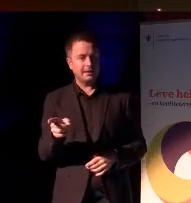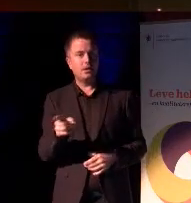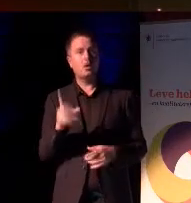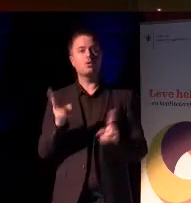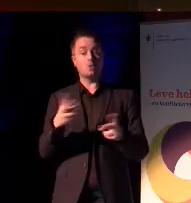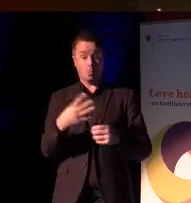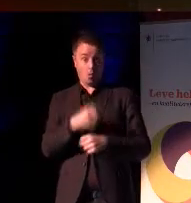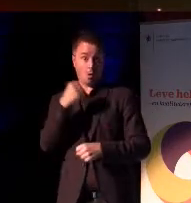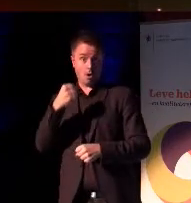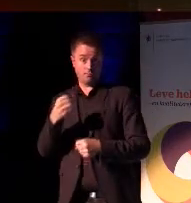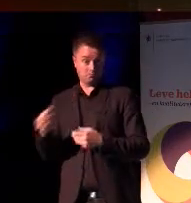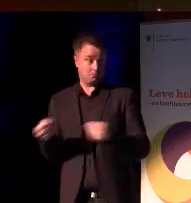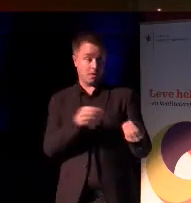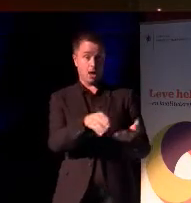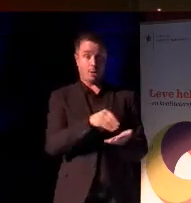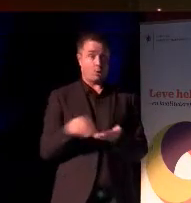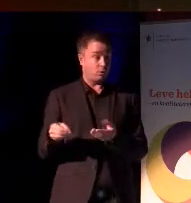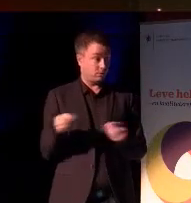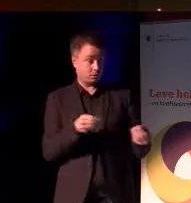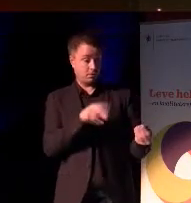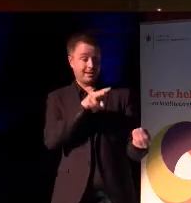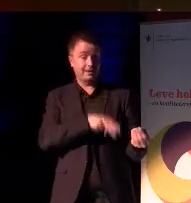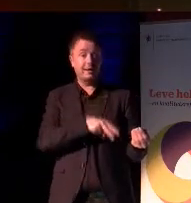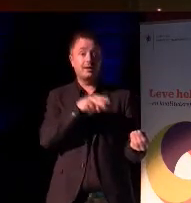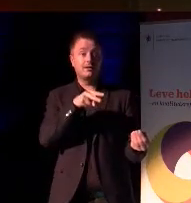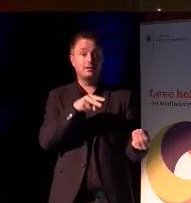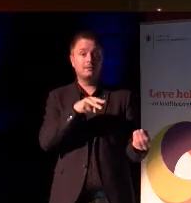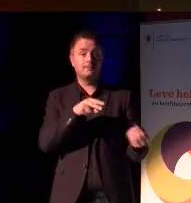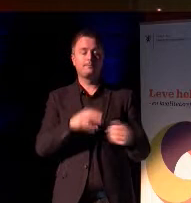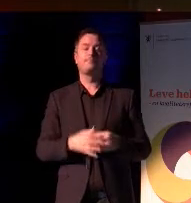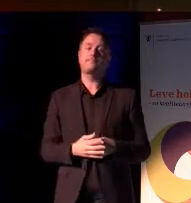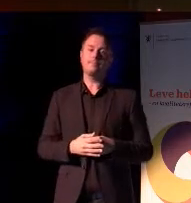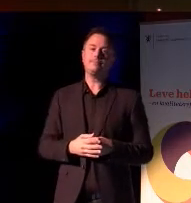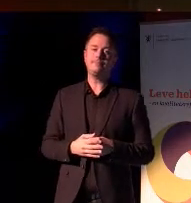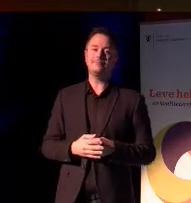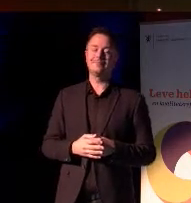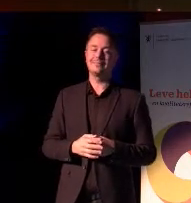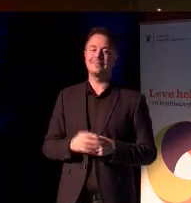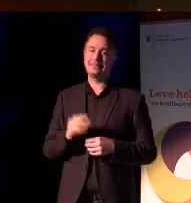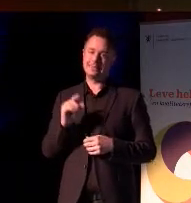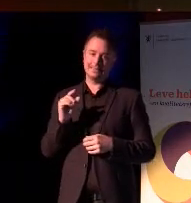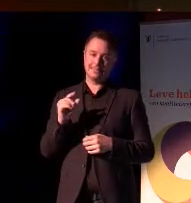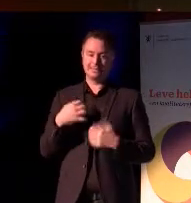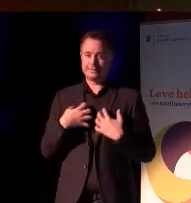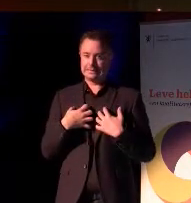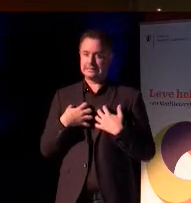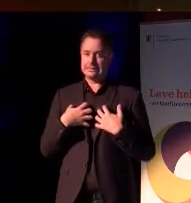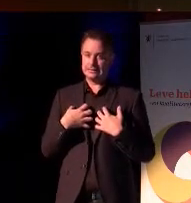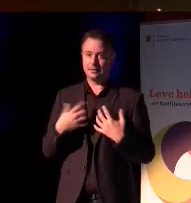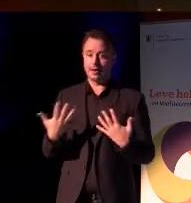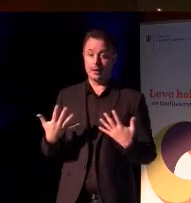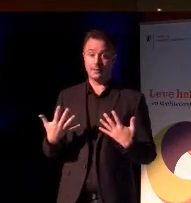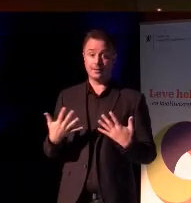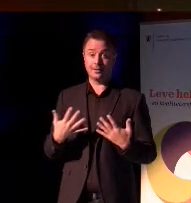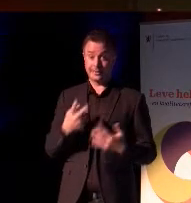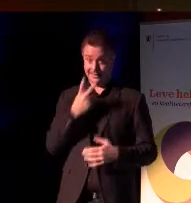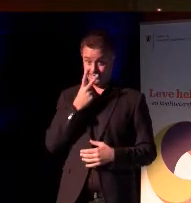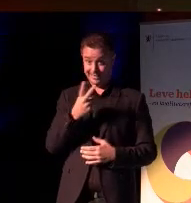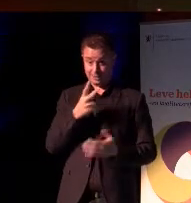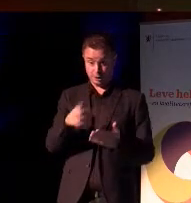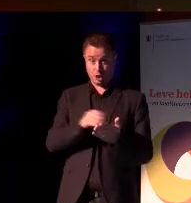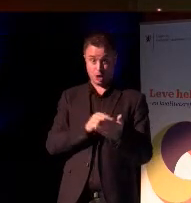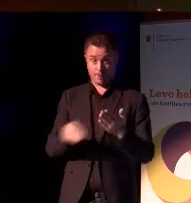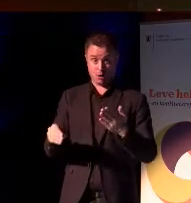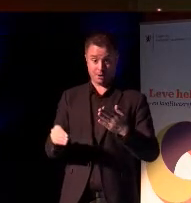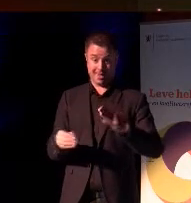virksomhet. Det som litt forstemmende var at det var bare 1/3 av tilsynsrapportene som ble gjort til